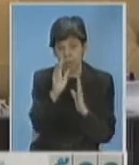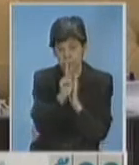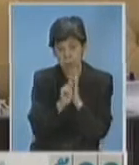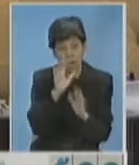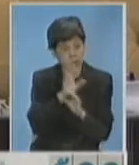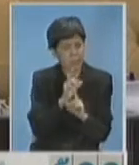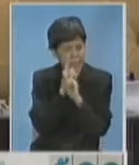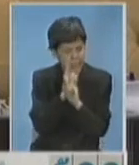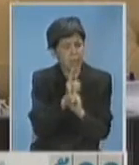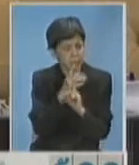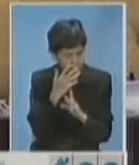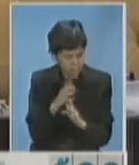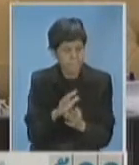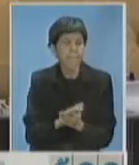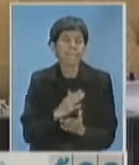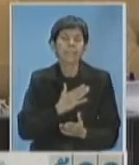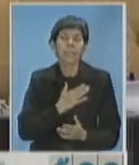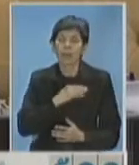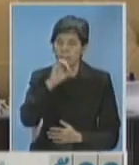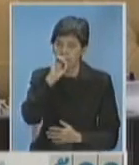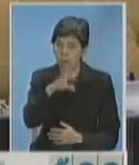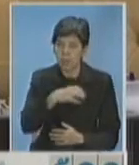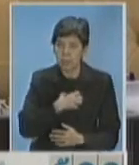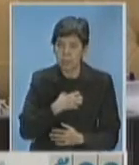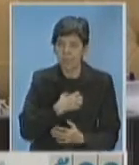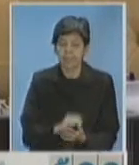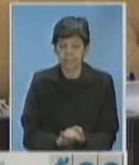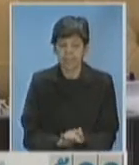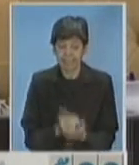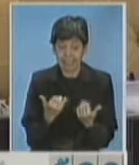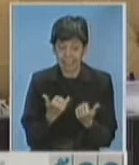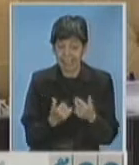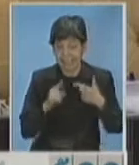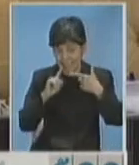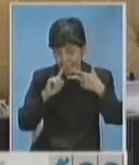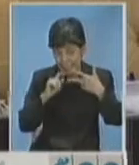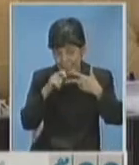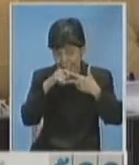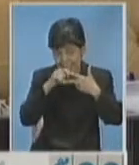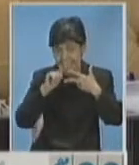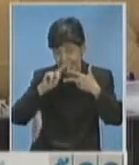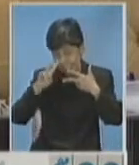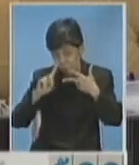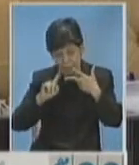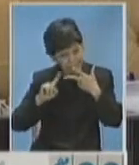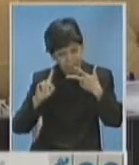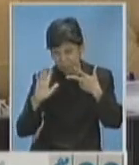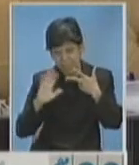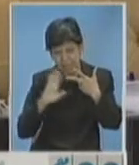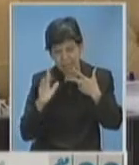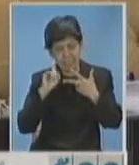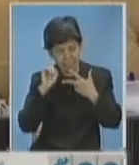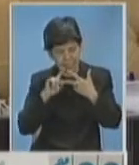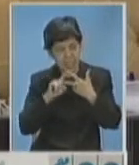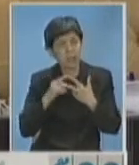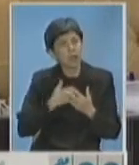ทุกประการนะครับเพราะฉะนั้นขอเน้นย้ำนะครับนี่คือวาระที่สองนะครับไม่ใช่วาระที่หนึ่งเพราะฉะนั้นท่าน